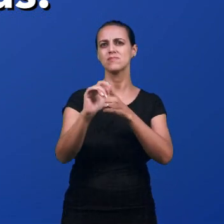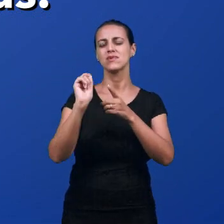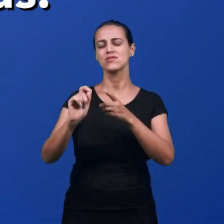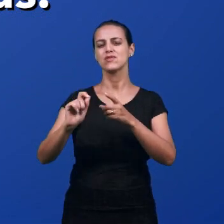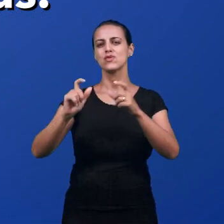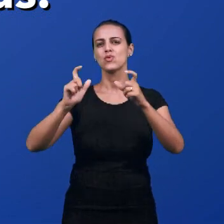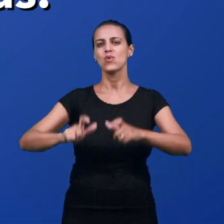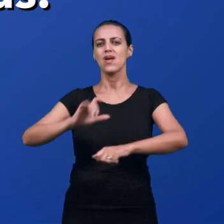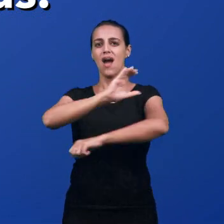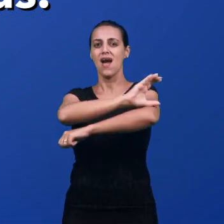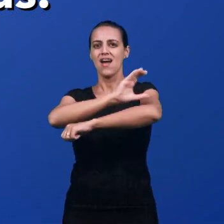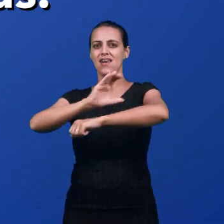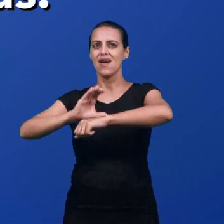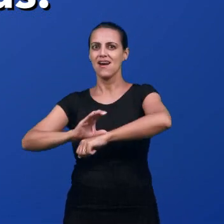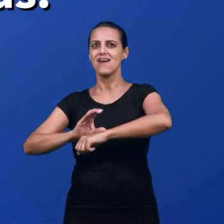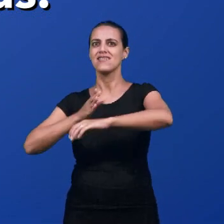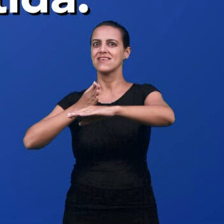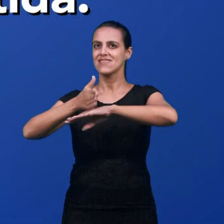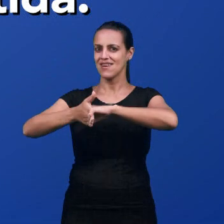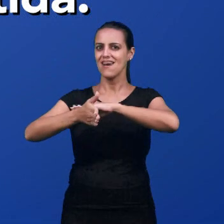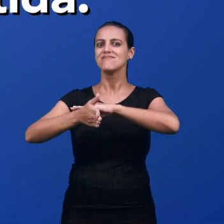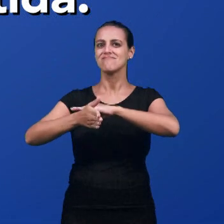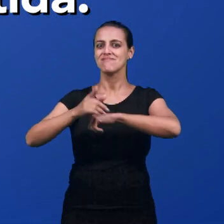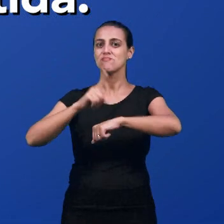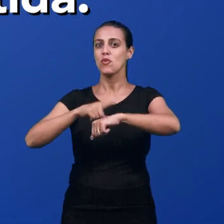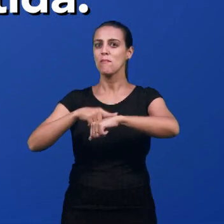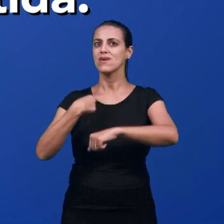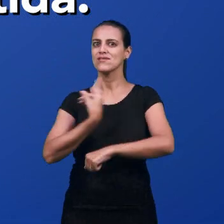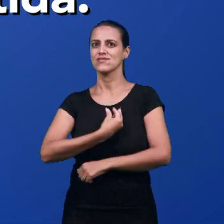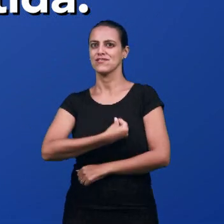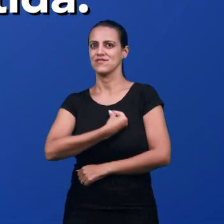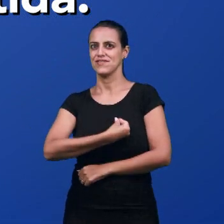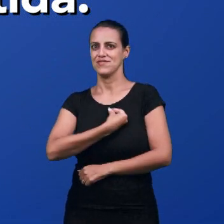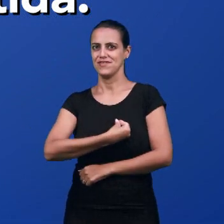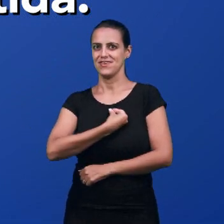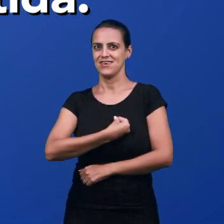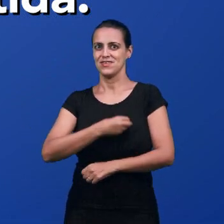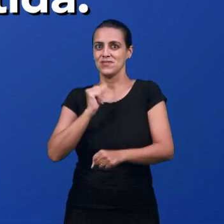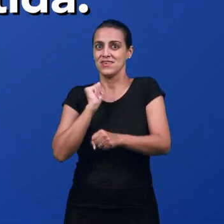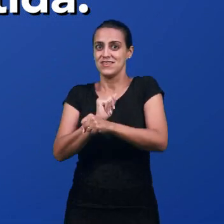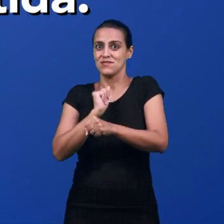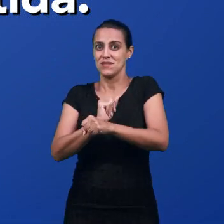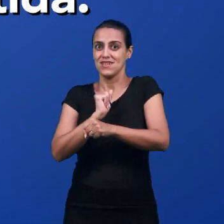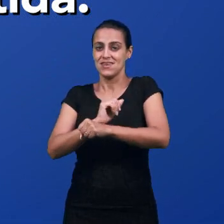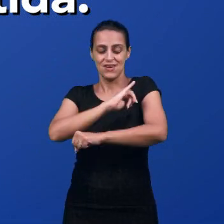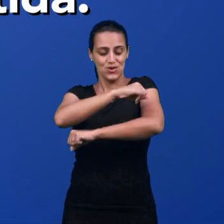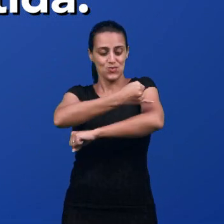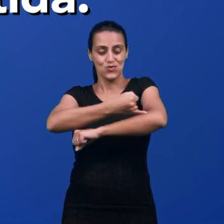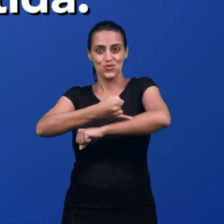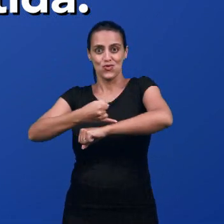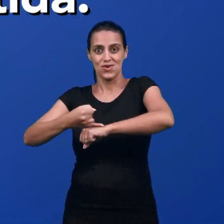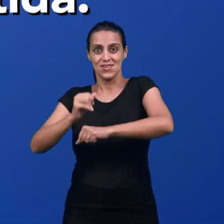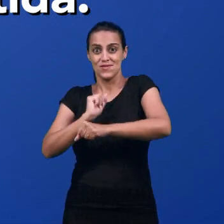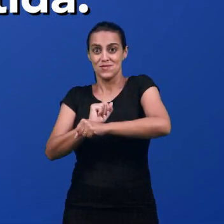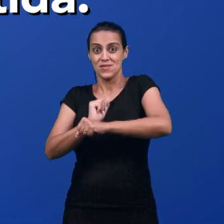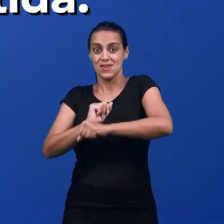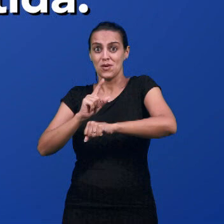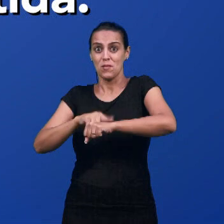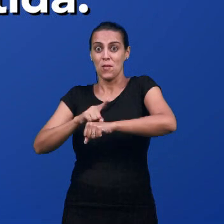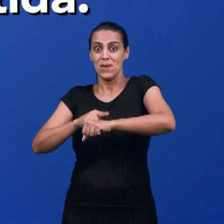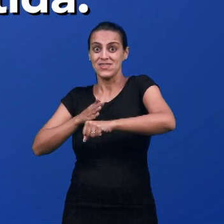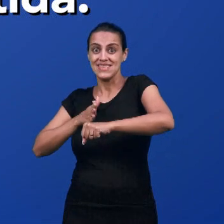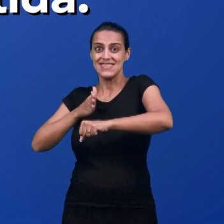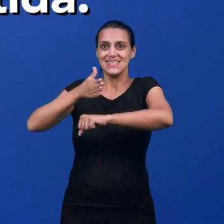s'applique prophétiquement à ceux qui vont entrer dans la Canaan céleste et vivent avec le Seigneur Jésus. Rester là aux côtés